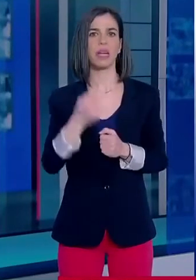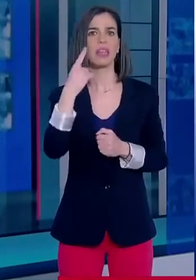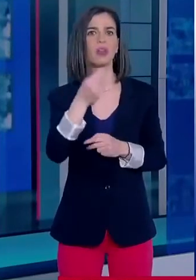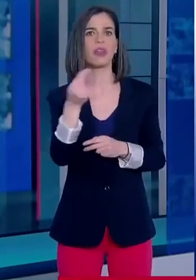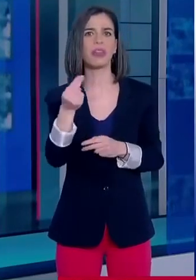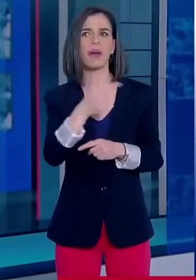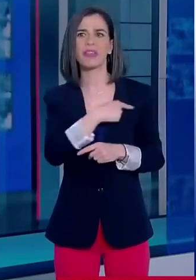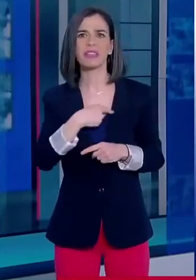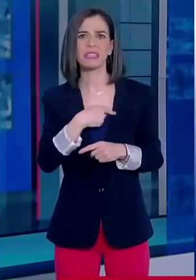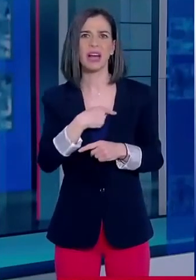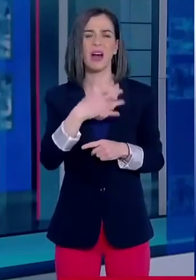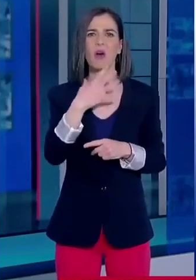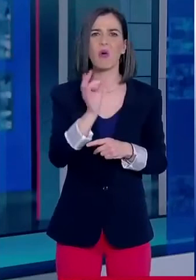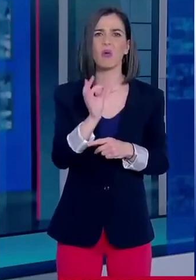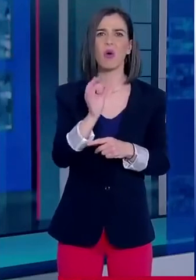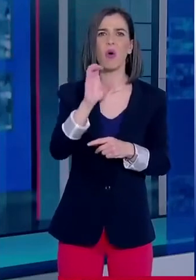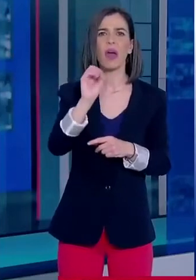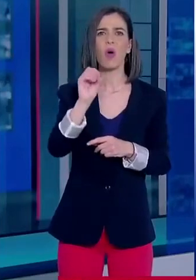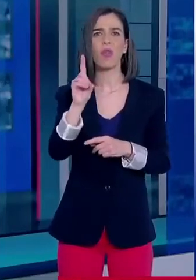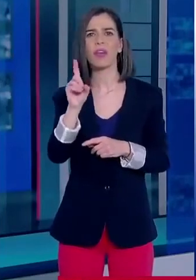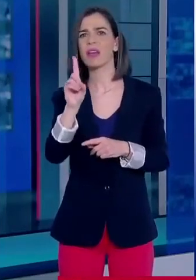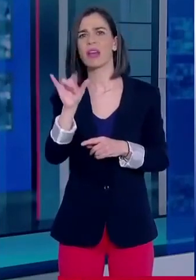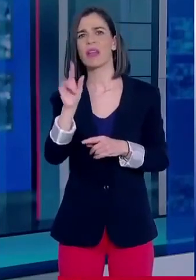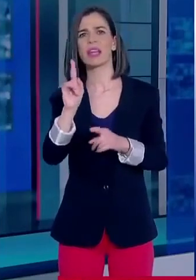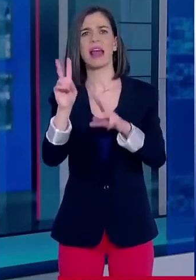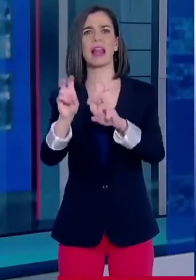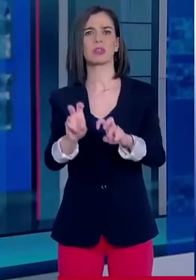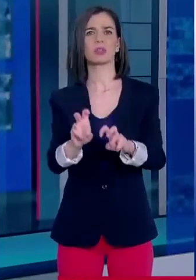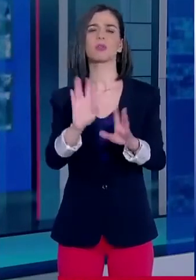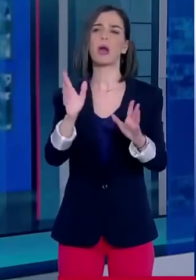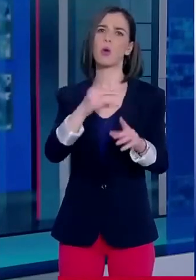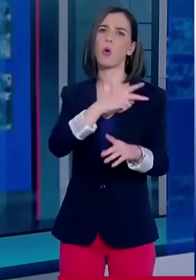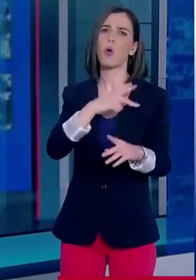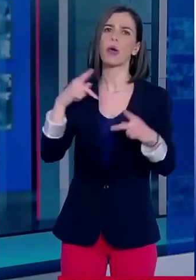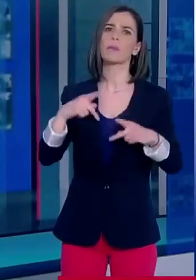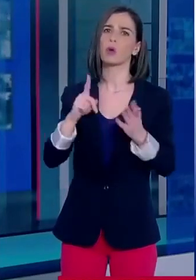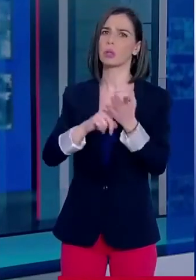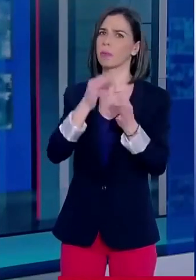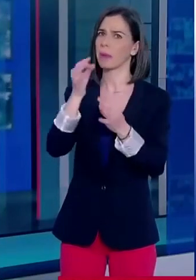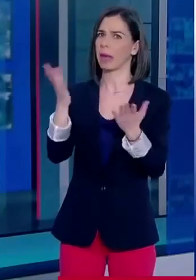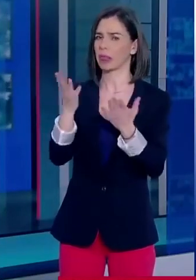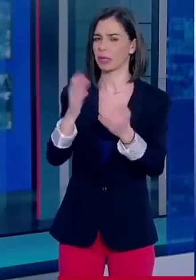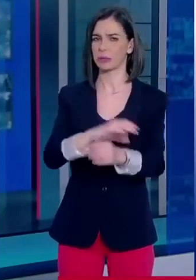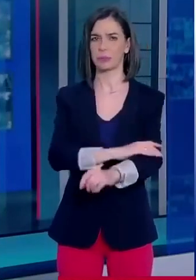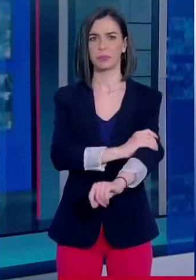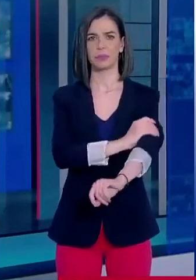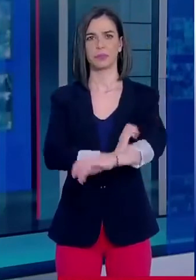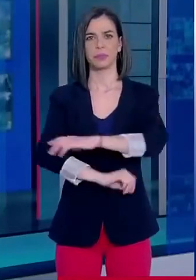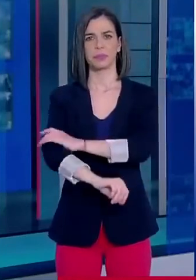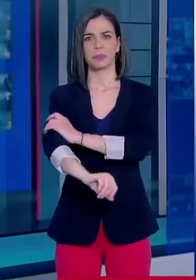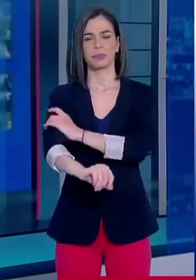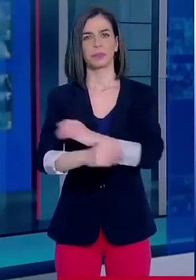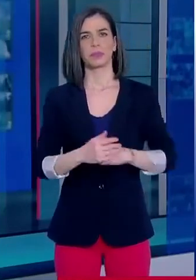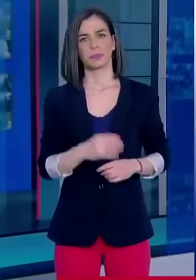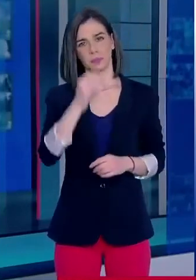για τα διοικητικά, επειδή ο ΕΟΔΗ δεν είναι ελεγκτικός οργανισμός, φαντάζομαι ο Υπουργός θα πρέπει να σχολιάσει. Θα ήθελα να προσθέσω